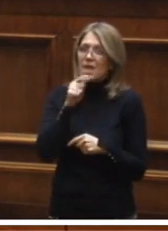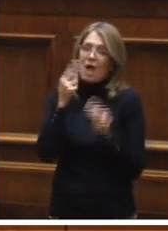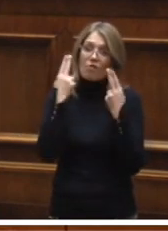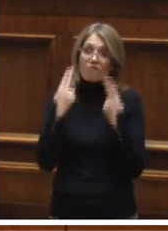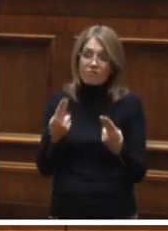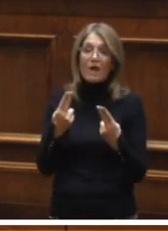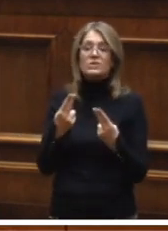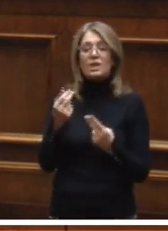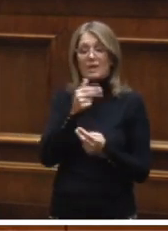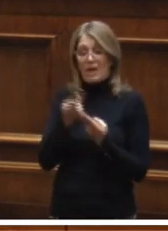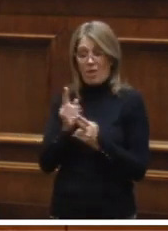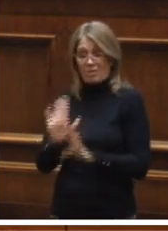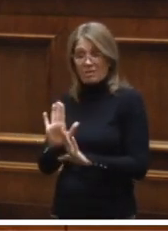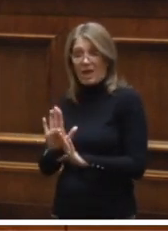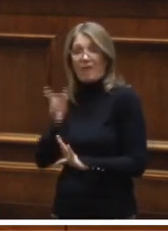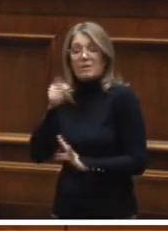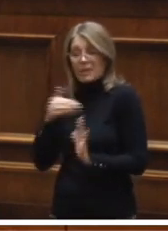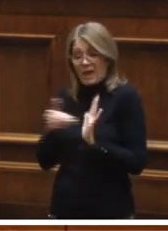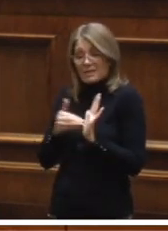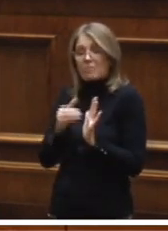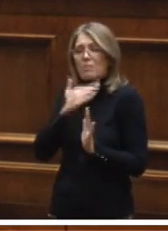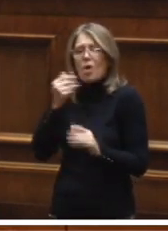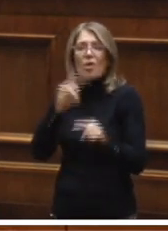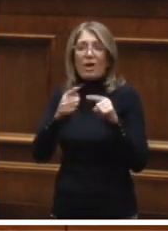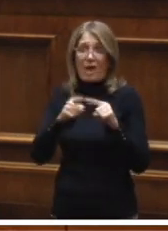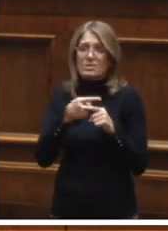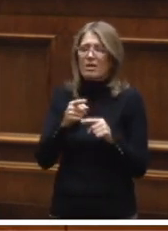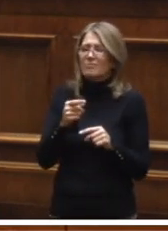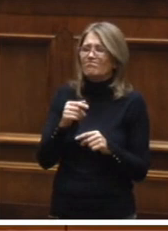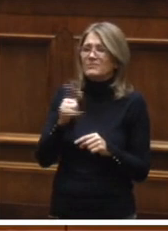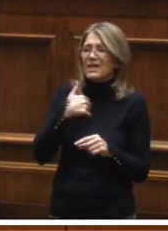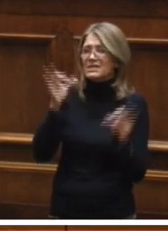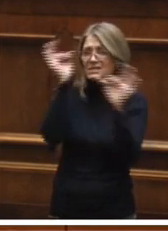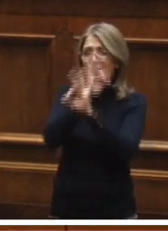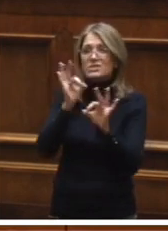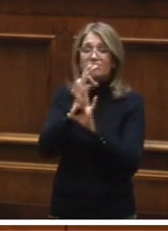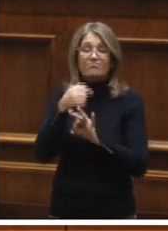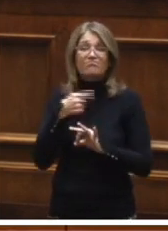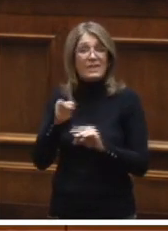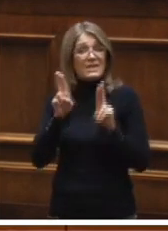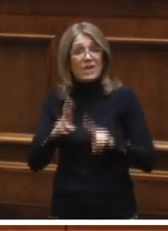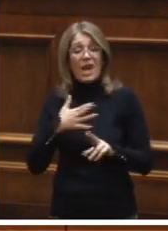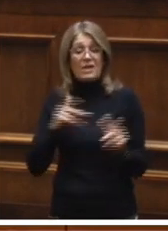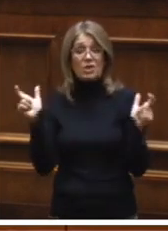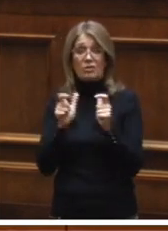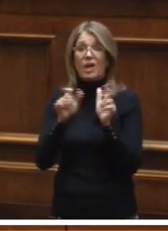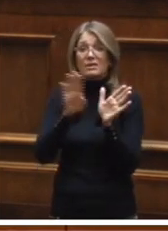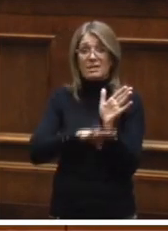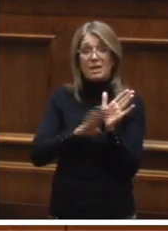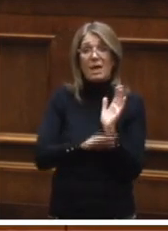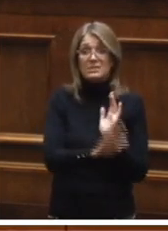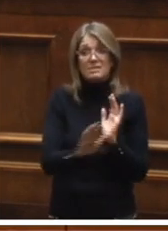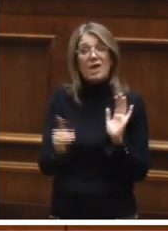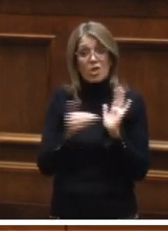i kao takav neophodan je iz mnogo razloga jer smo nažalost suočeni sa istinom da je u našem društvu diskriminacija dece još